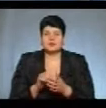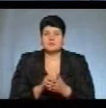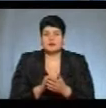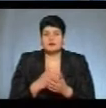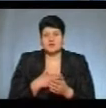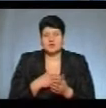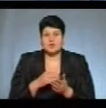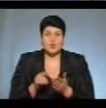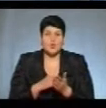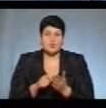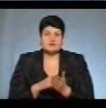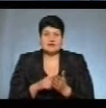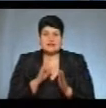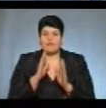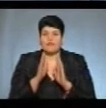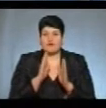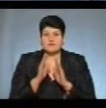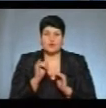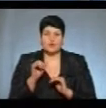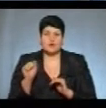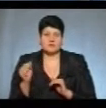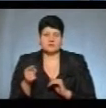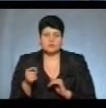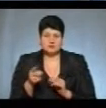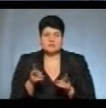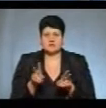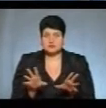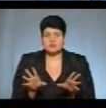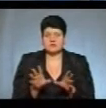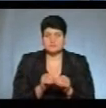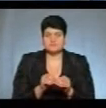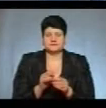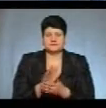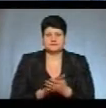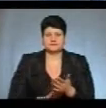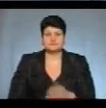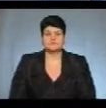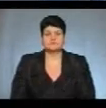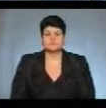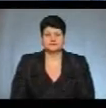кореспондентів на нашій фейсбук-сторінці UA Тернопіль. І залишайтеся з нами. Далі в ефірі «Тема дня».